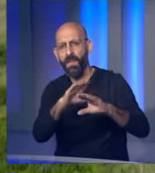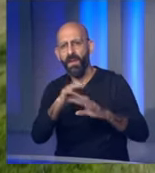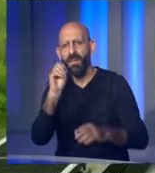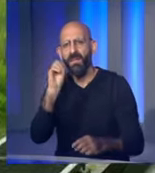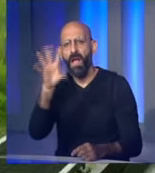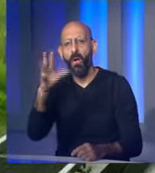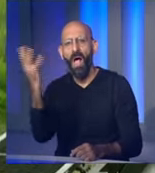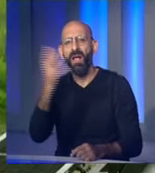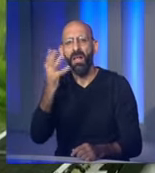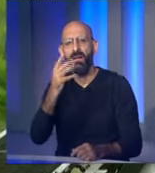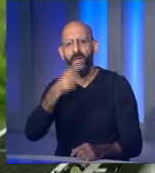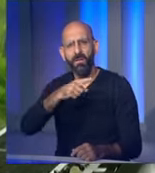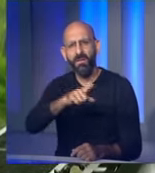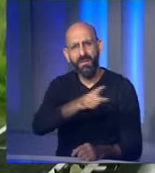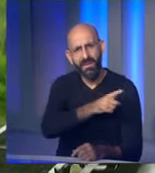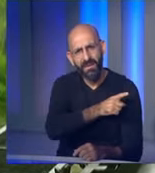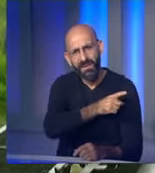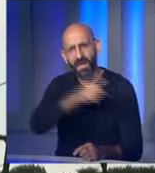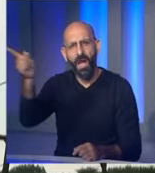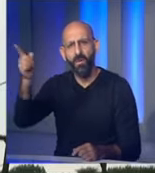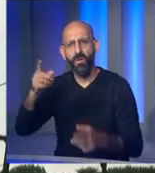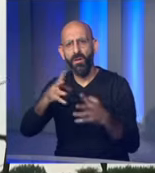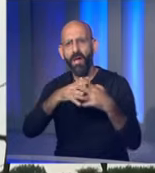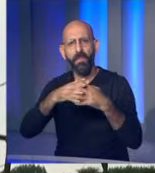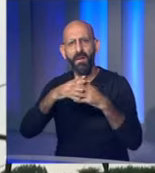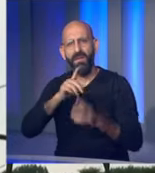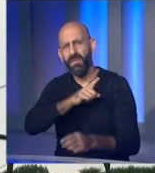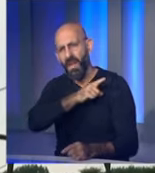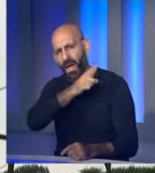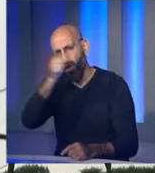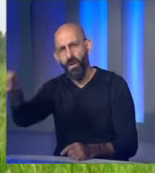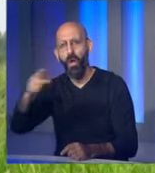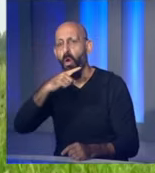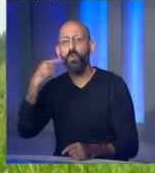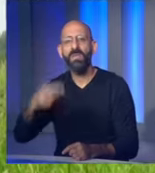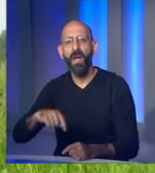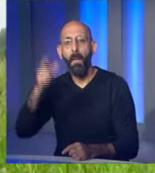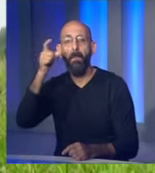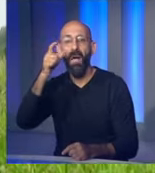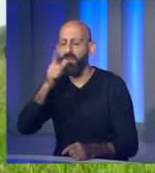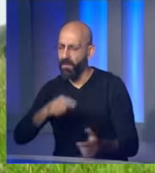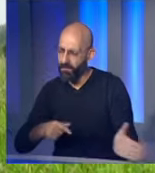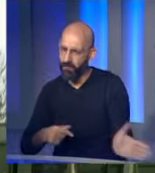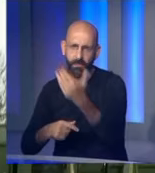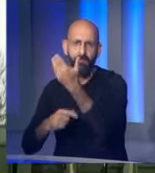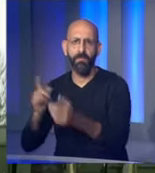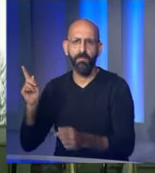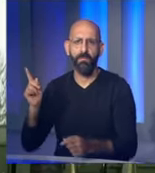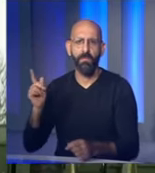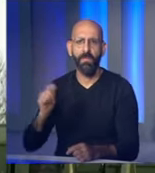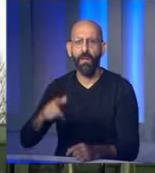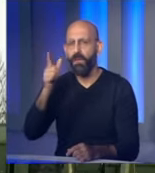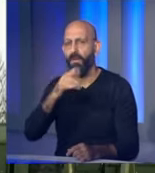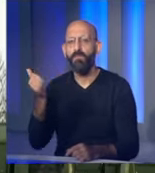بحسب وسائل الاعلام الضوء الاخضر لاستخدام الصواريخ الامريكيه ضد اهداف في عمق روسيا مما قد يحد من